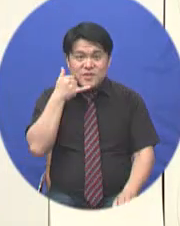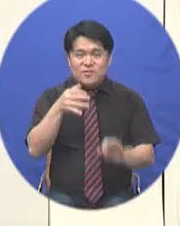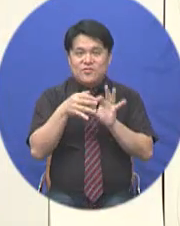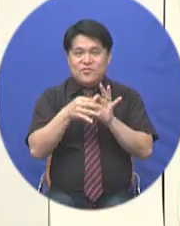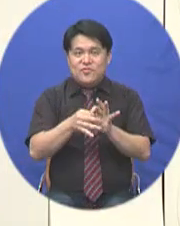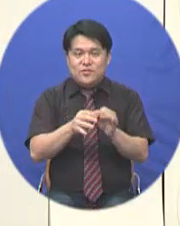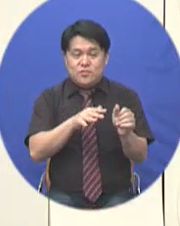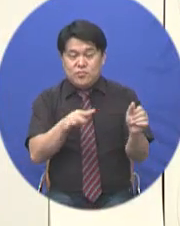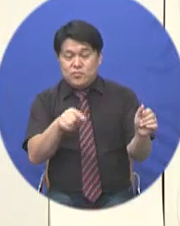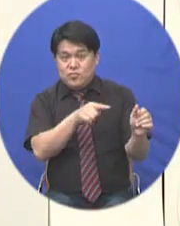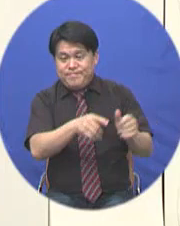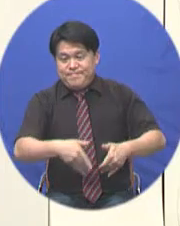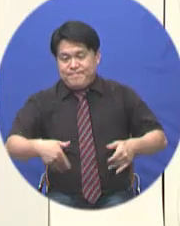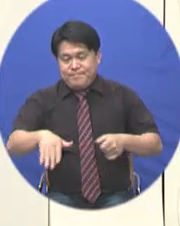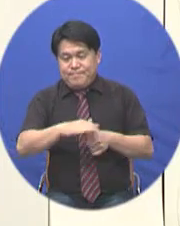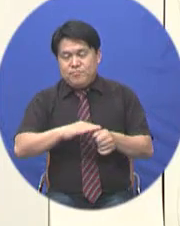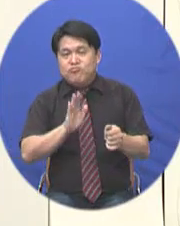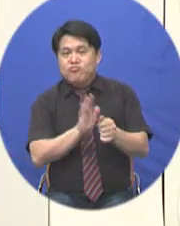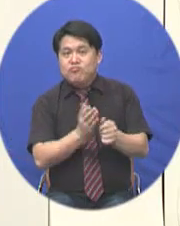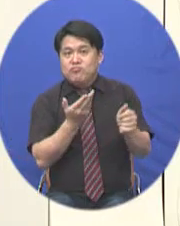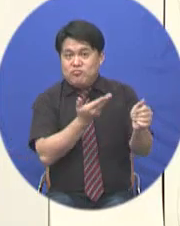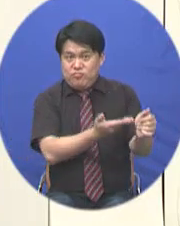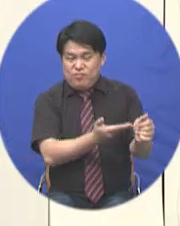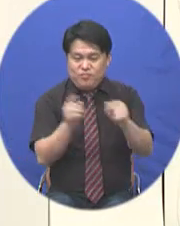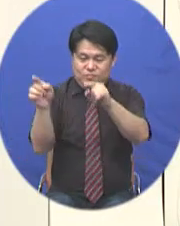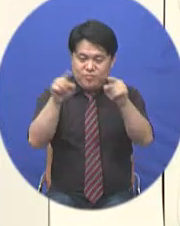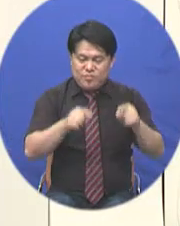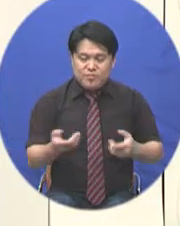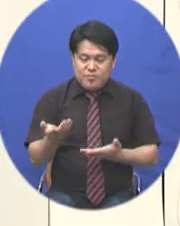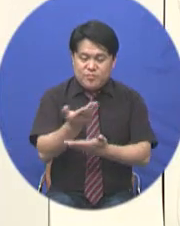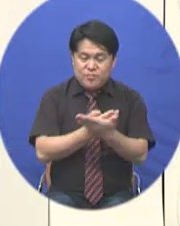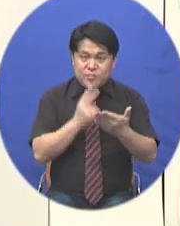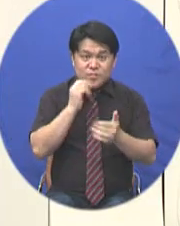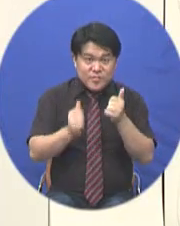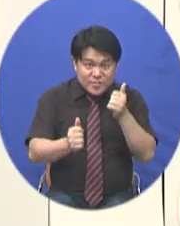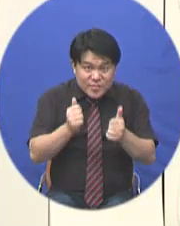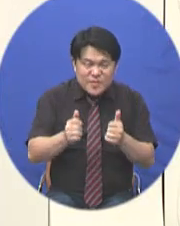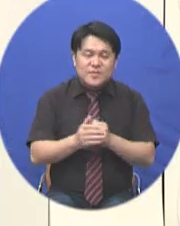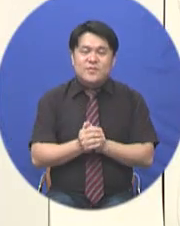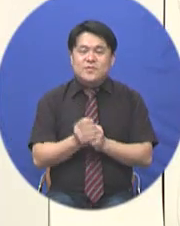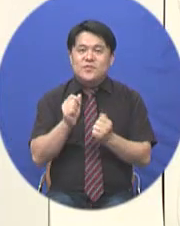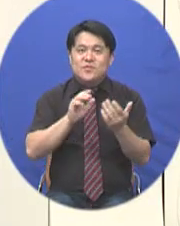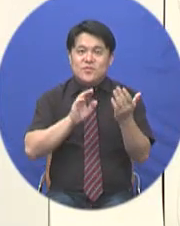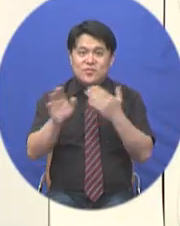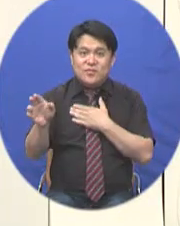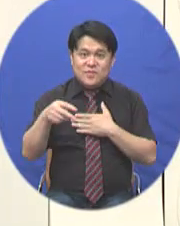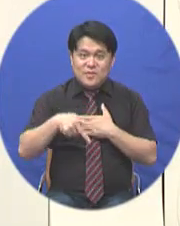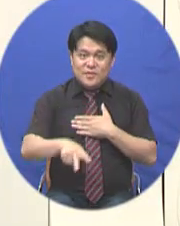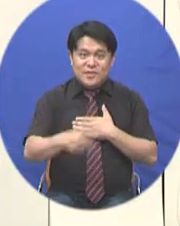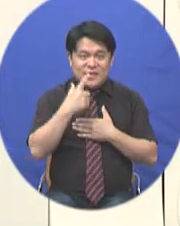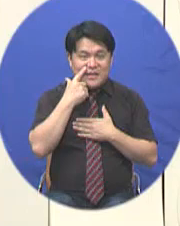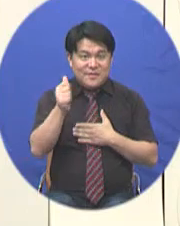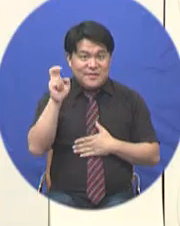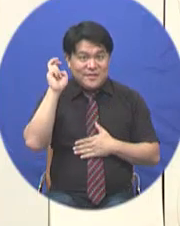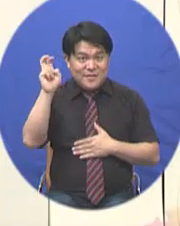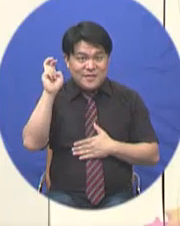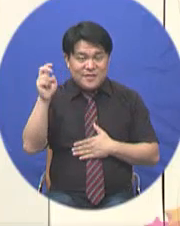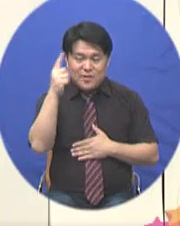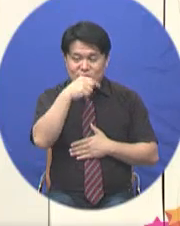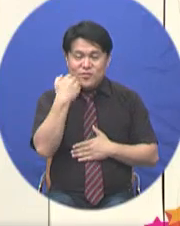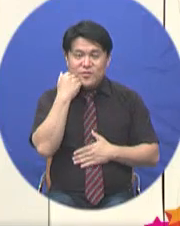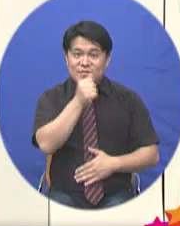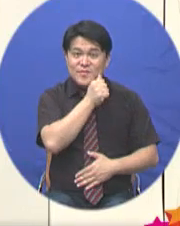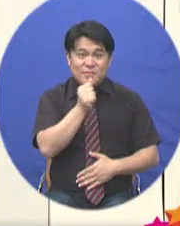전하는 생방송 전국 나눔 노래자랑. 오늘도 예, 곧 있으면 쌍둥이 아빠가 되실